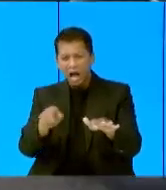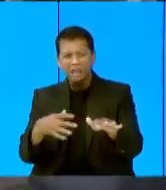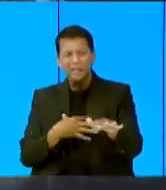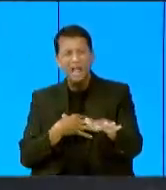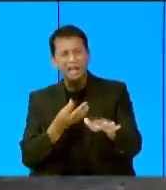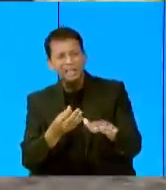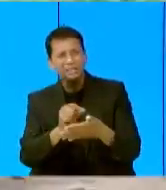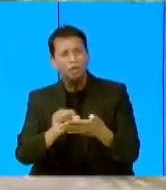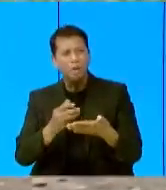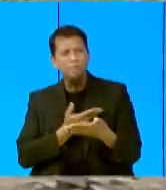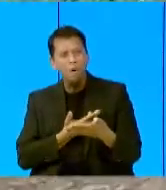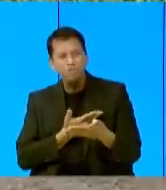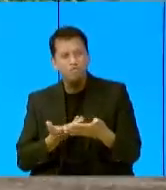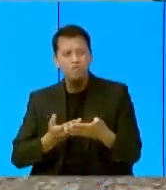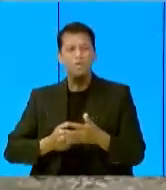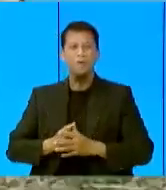sekolah.